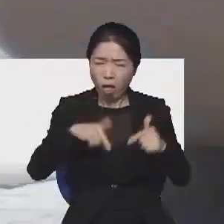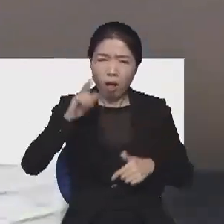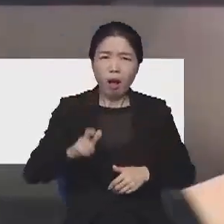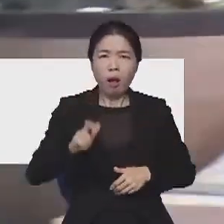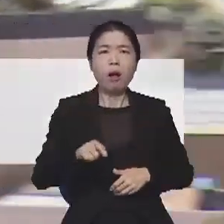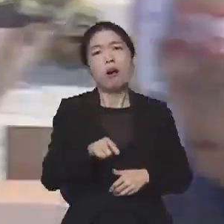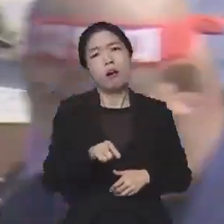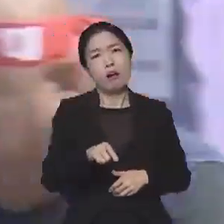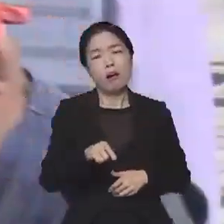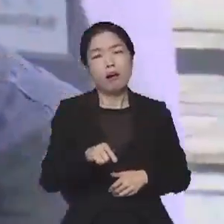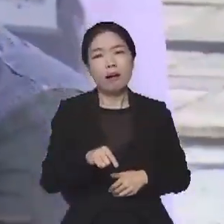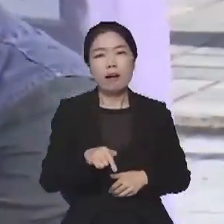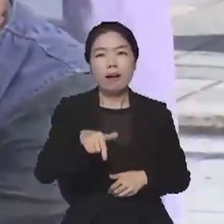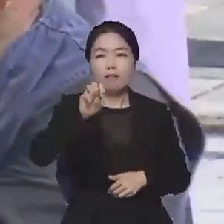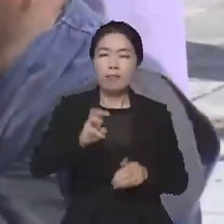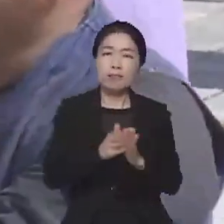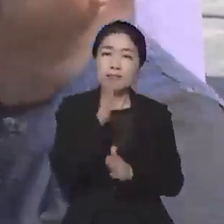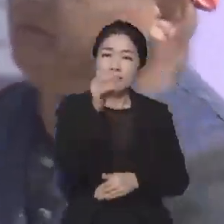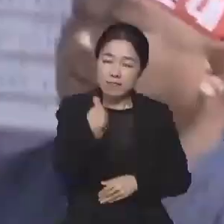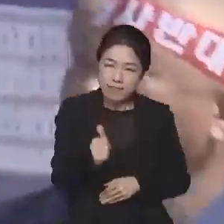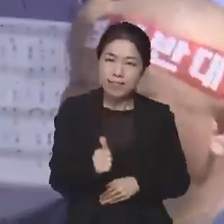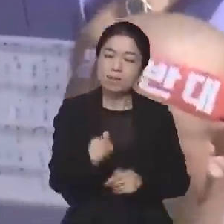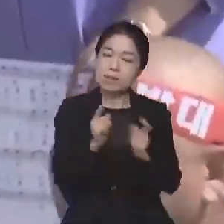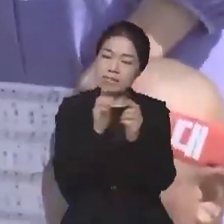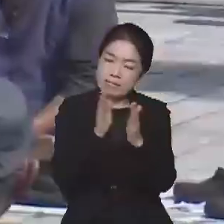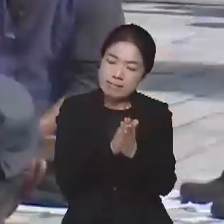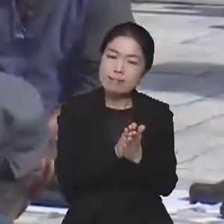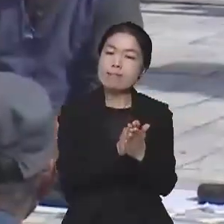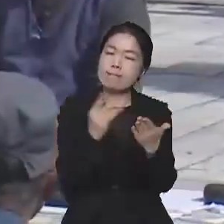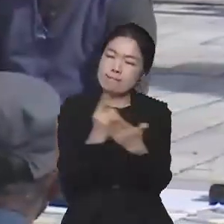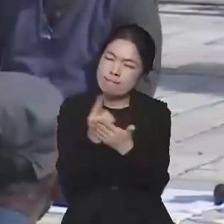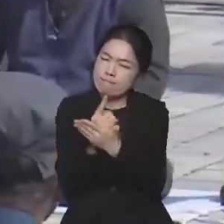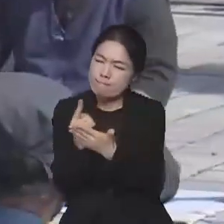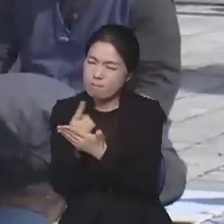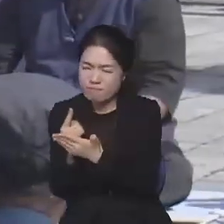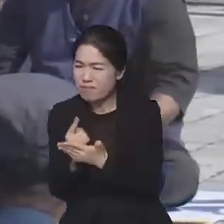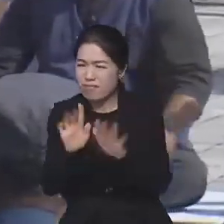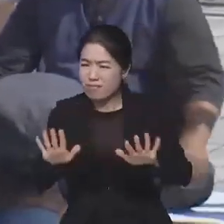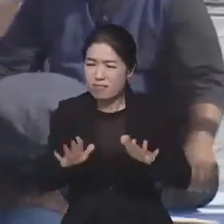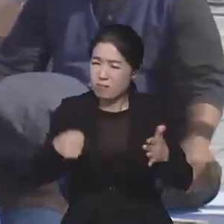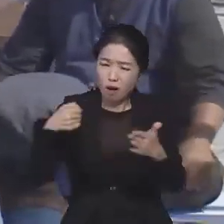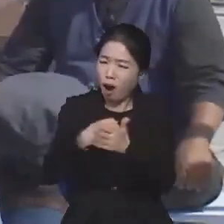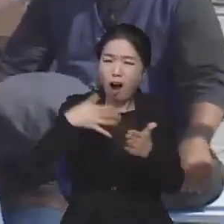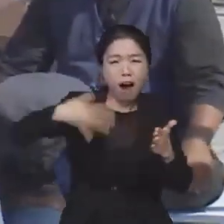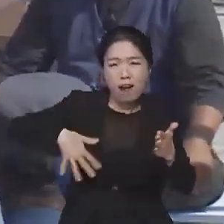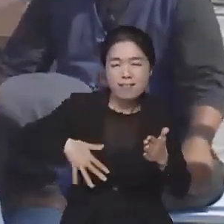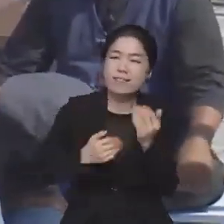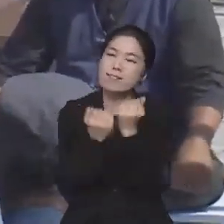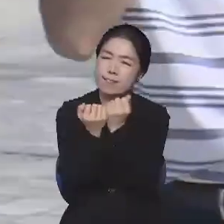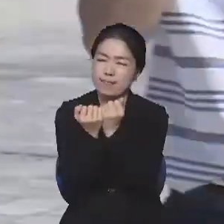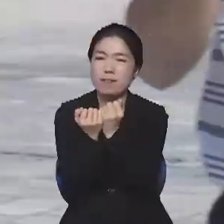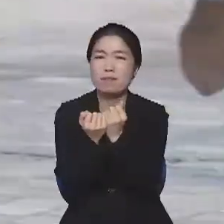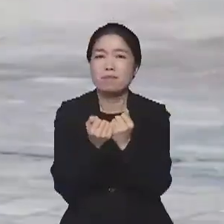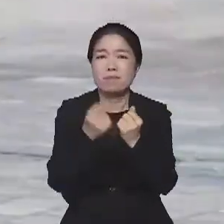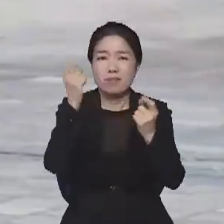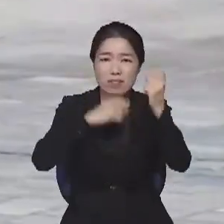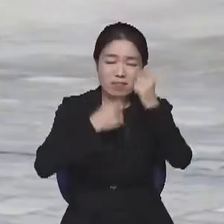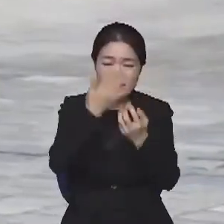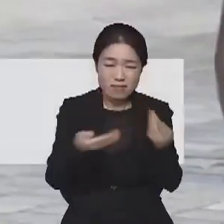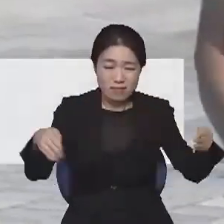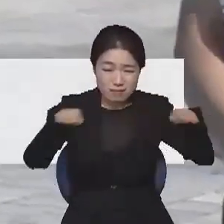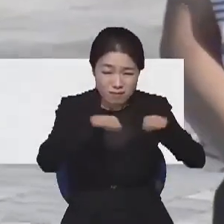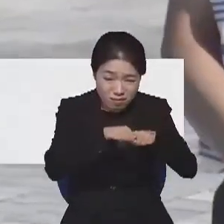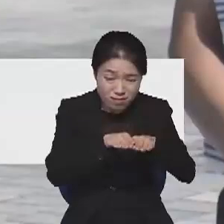없습니다. 강기정 시장은 주민들을 찾아 아직 결정된 것이 없다며 해명했습니다. 쓰레기